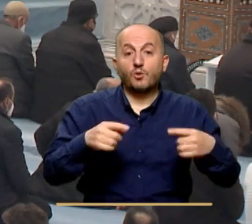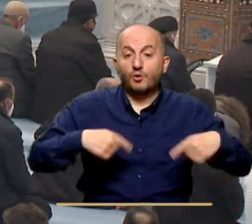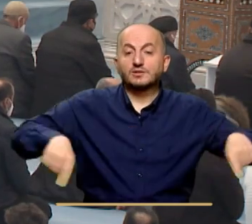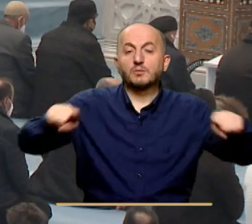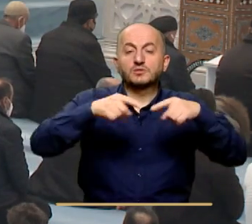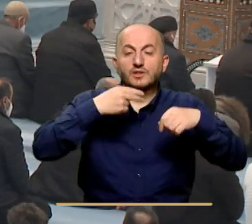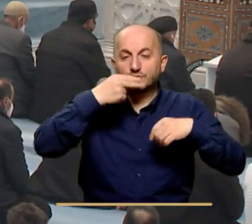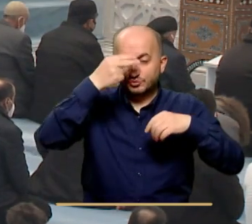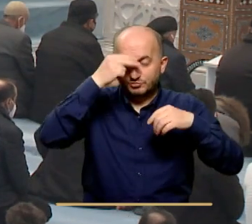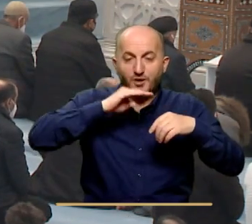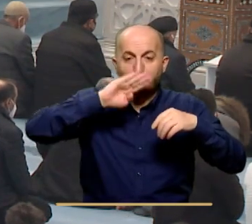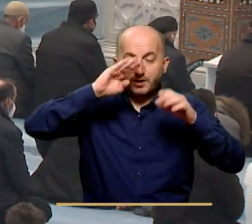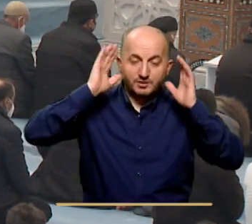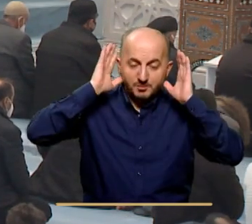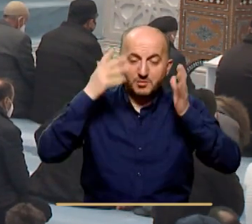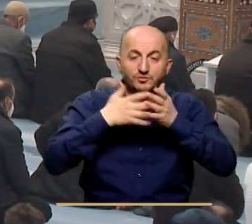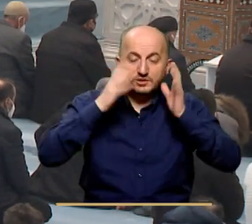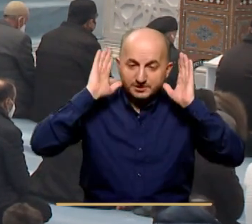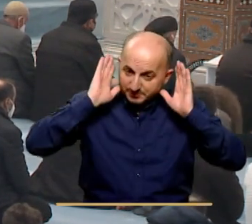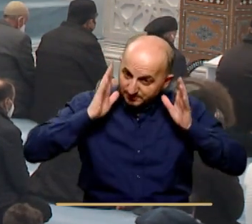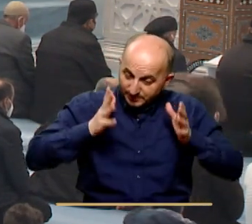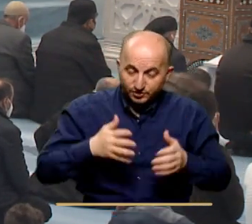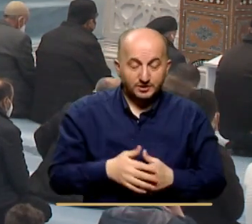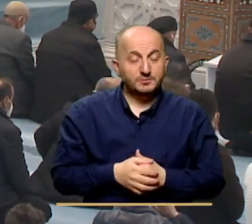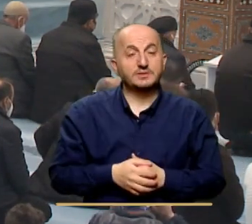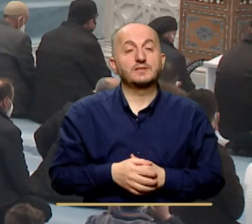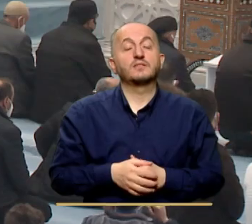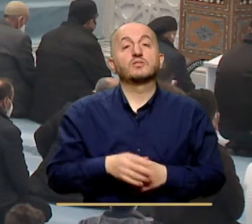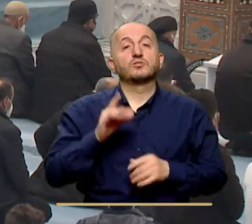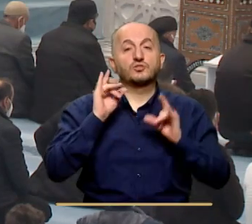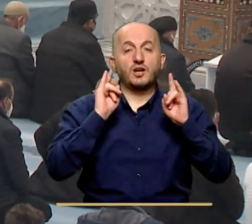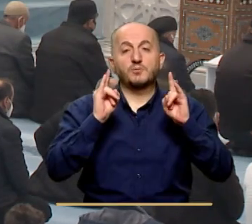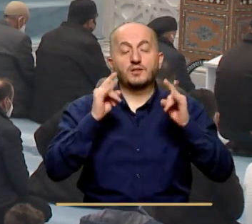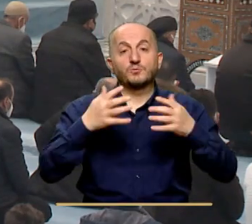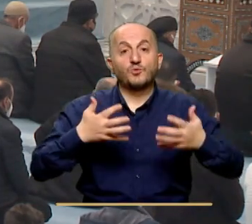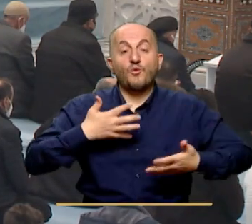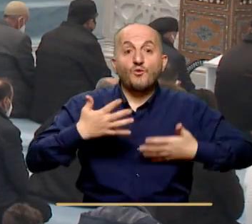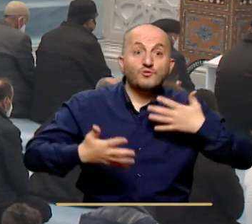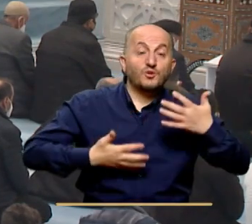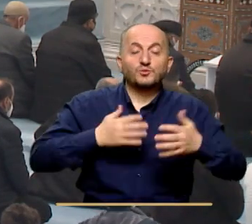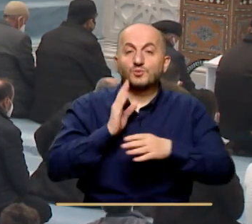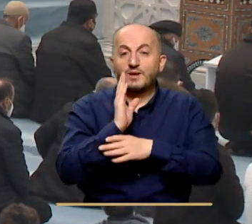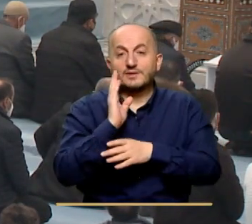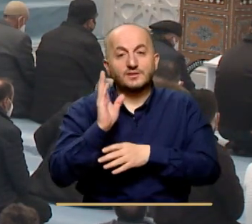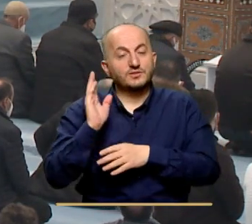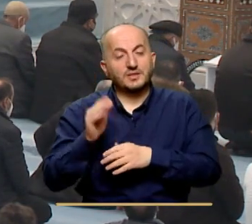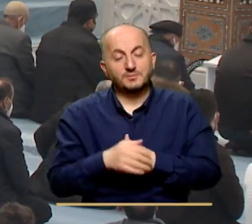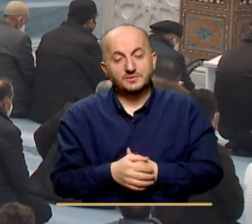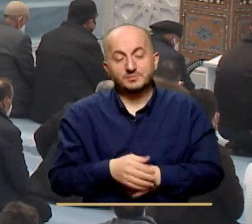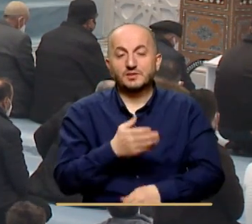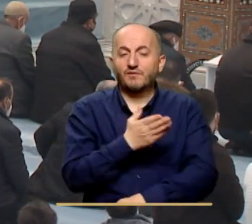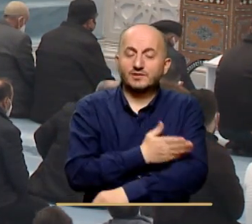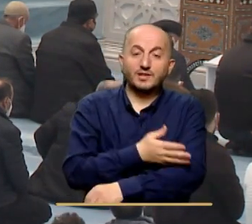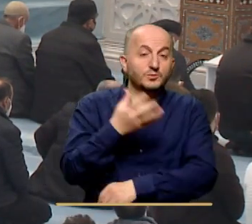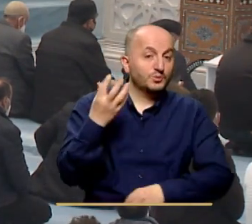namazımızı, bayram namazımızı, beş vakit namazımızı kılacağımız, camilerimize coşkuyla gideceğimiz bir